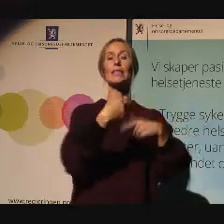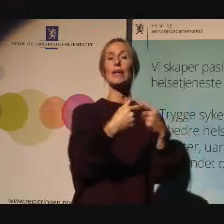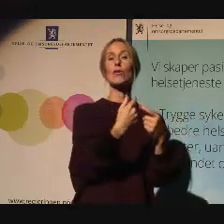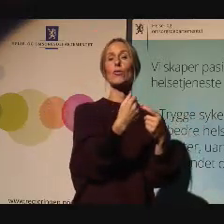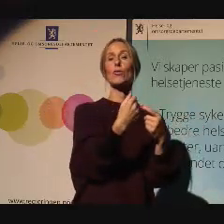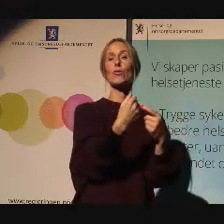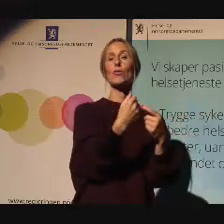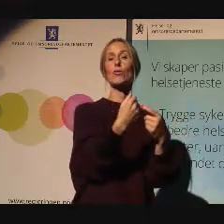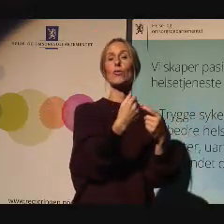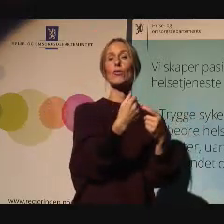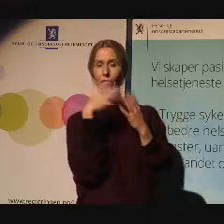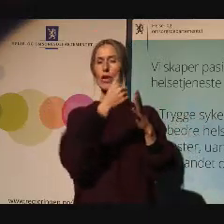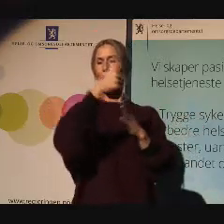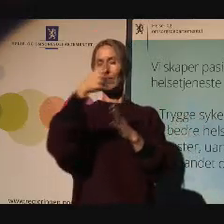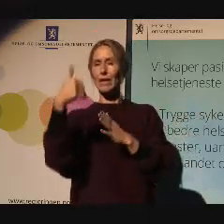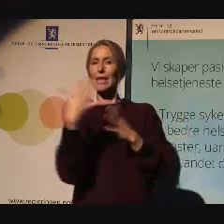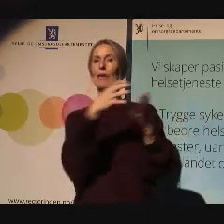kommunalt og statlig barnevern.